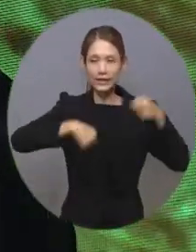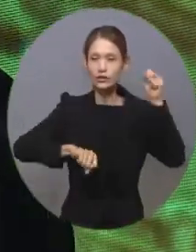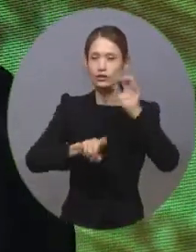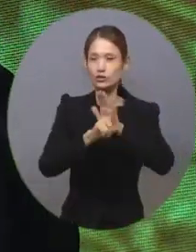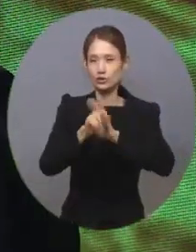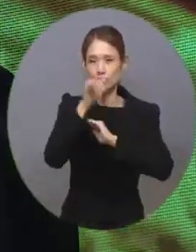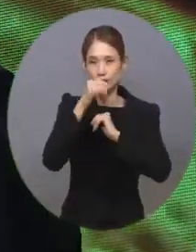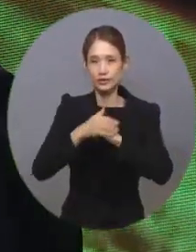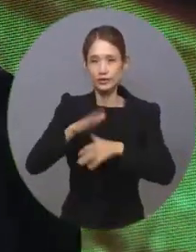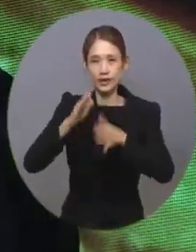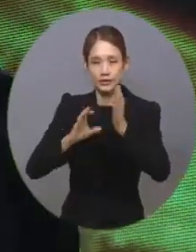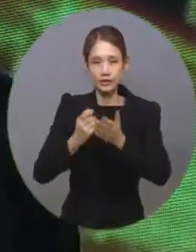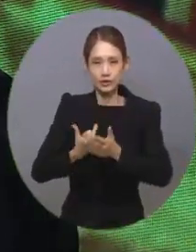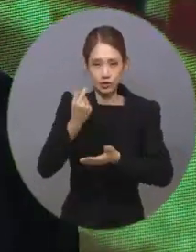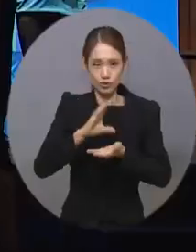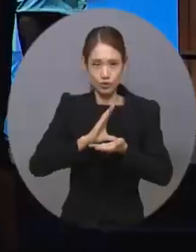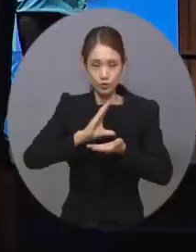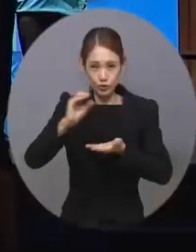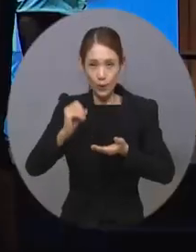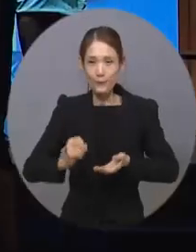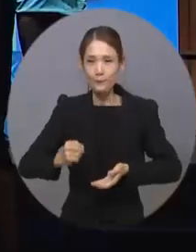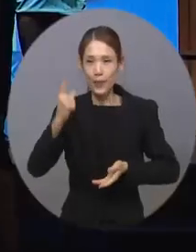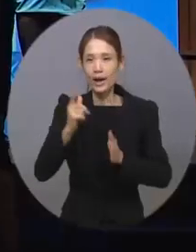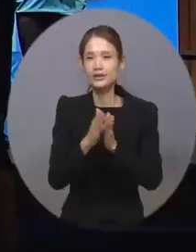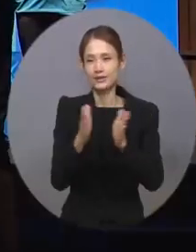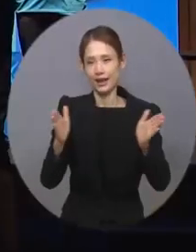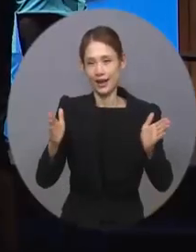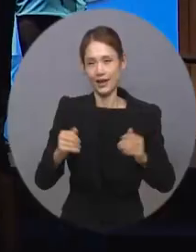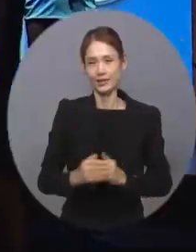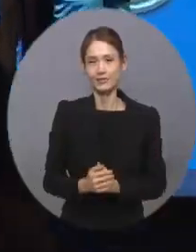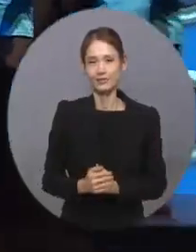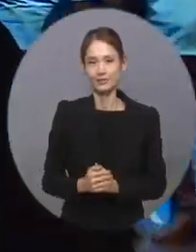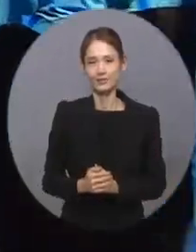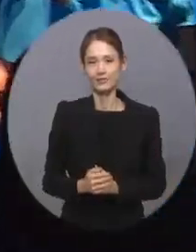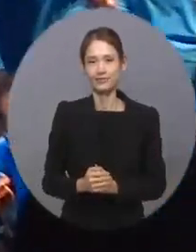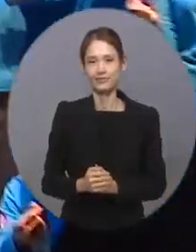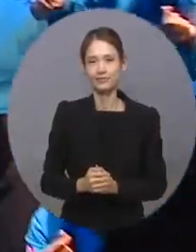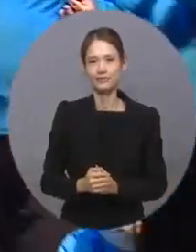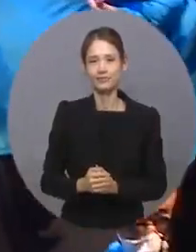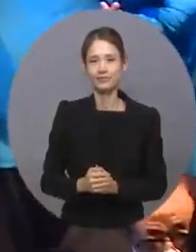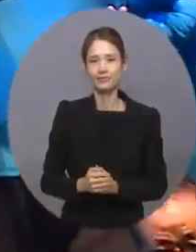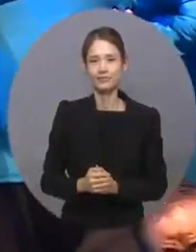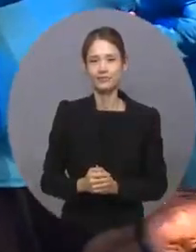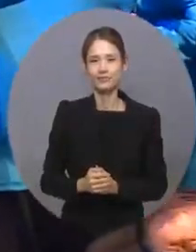레이스의 시작을 알렸습니다. 복지TV 뉴스 박순용입니다.